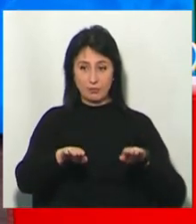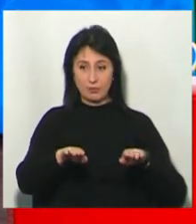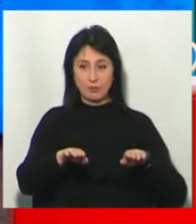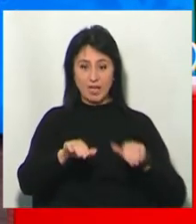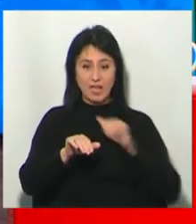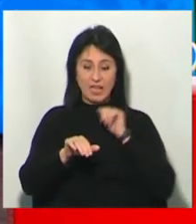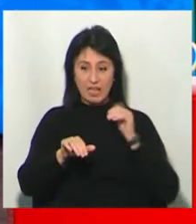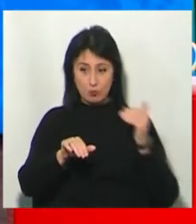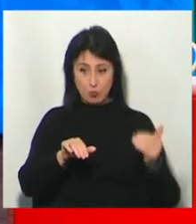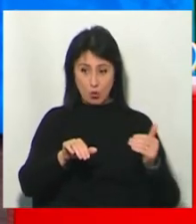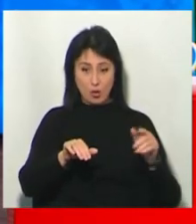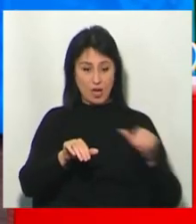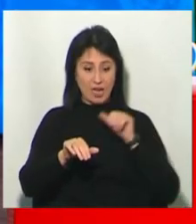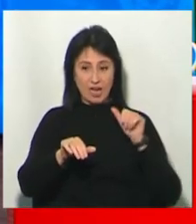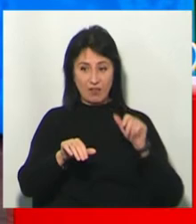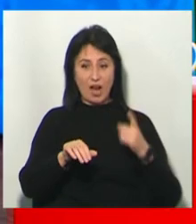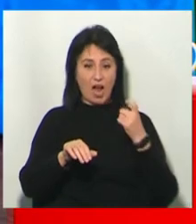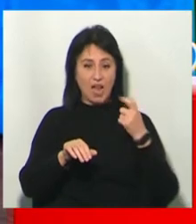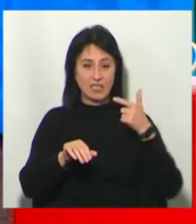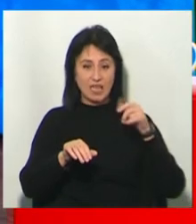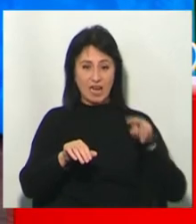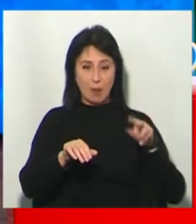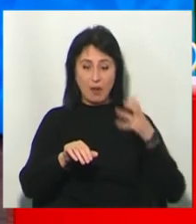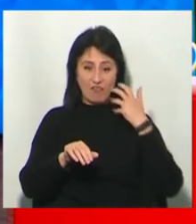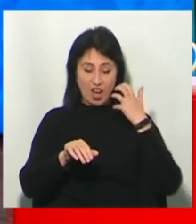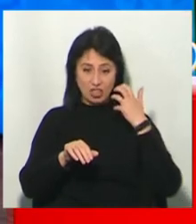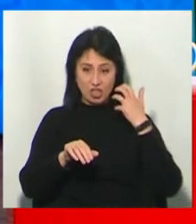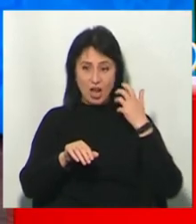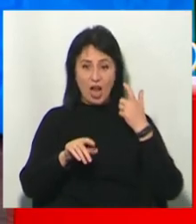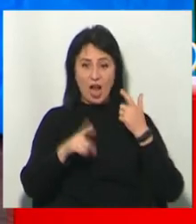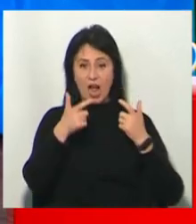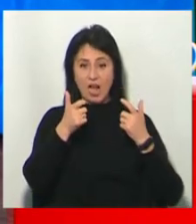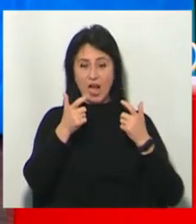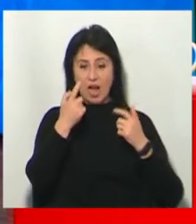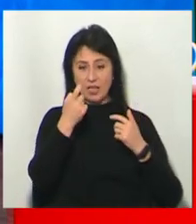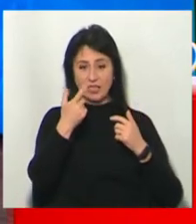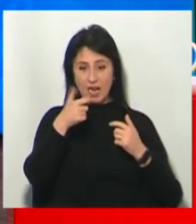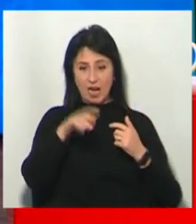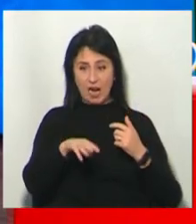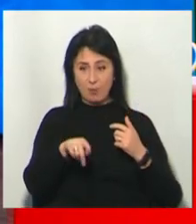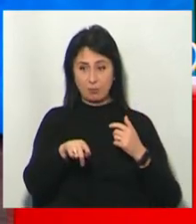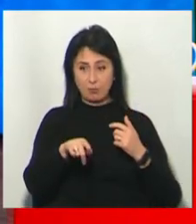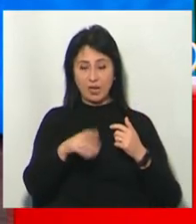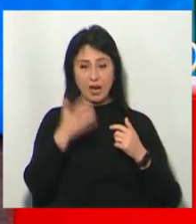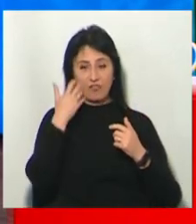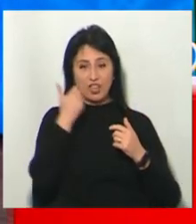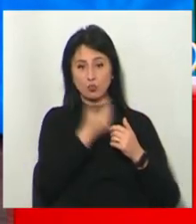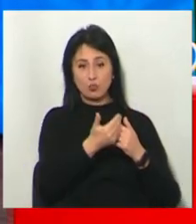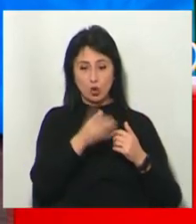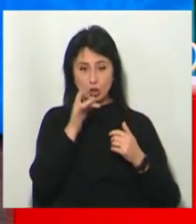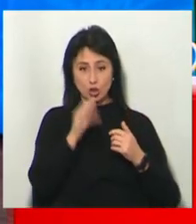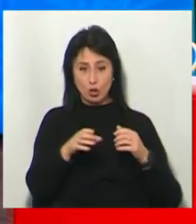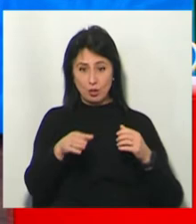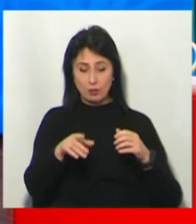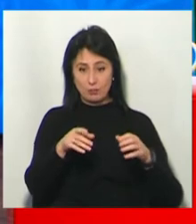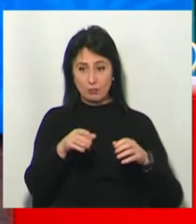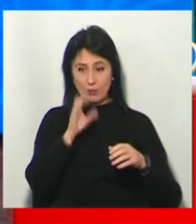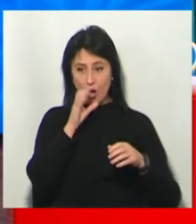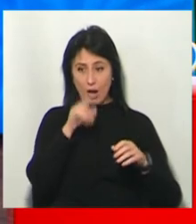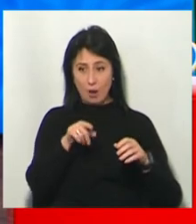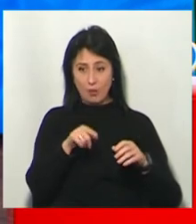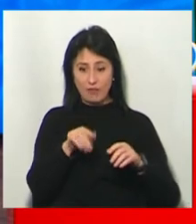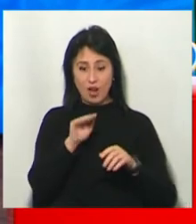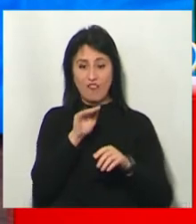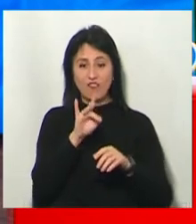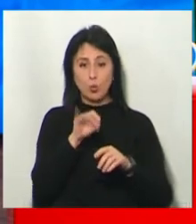შემთხვევაში, ანუ გვაქვს მაგალითად 100 გრამი ვაშლი და 100 გრამი ვაშლის წვენი, აღმოჩნდა რომ